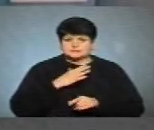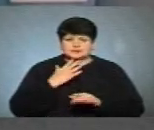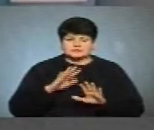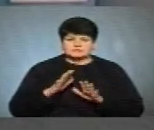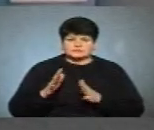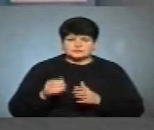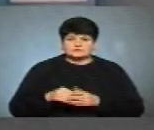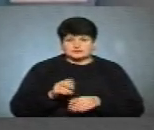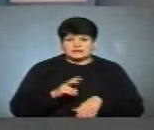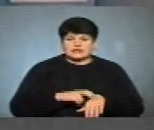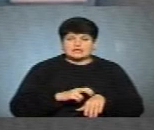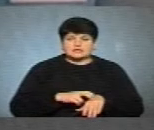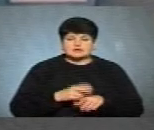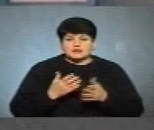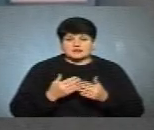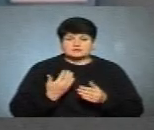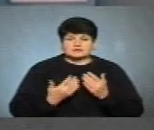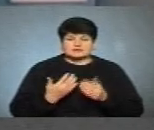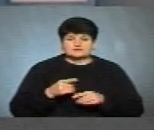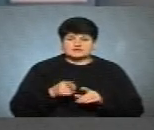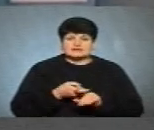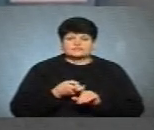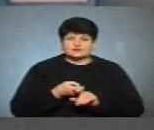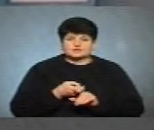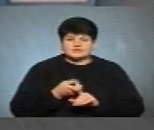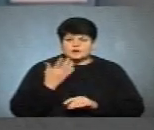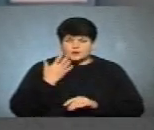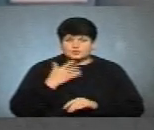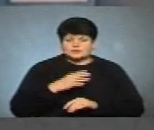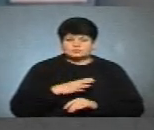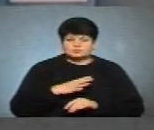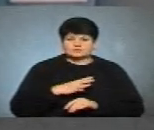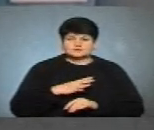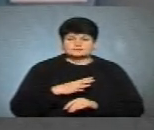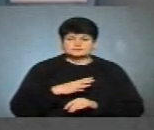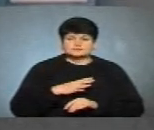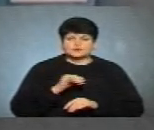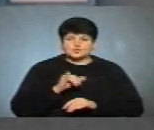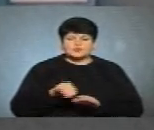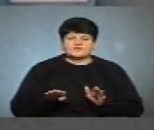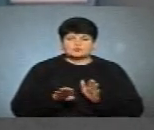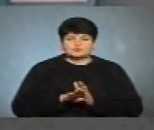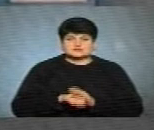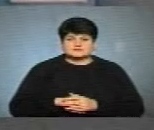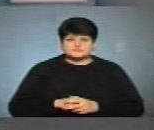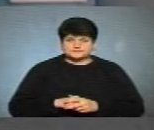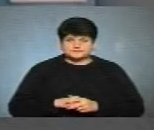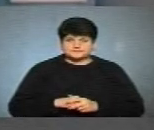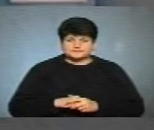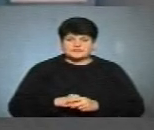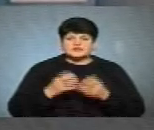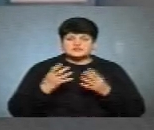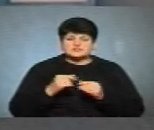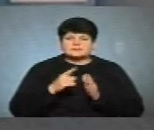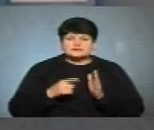випадків. Ну, вони лікар, але вони заінфікувалися, вони коли перебували у відпустці. Зрозуміло. Ще питання